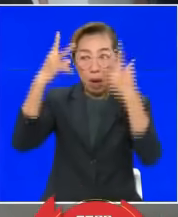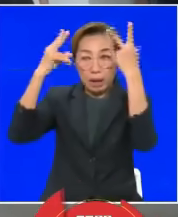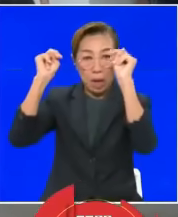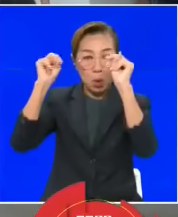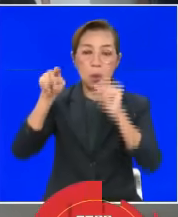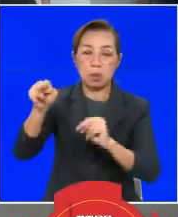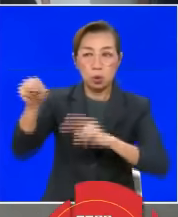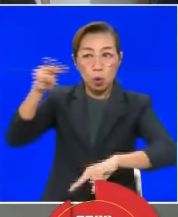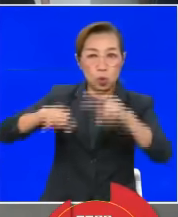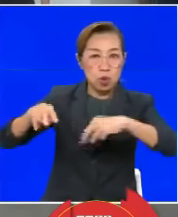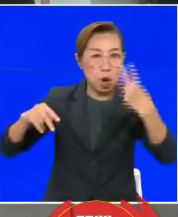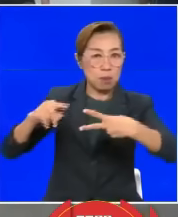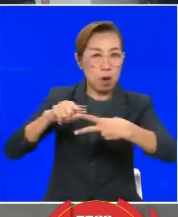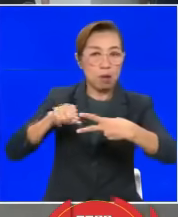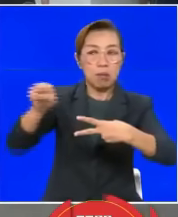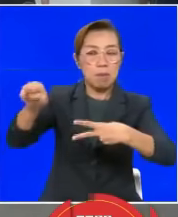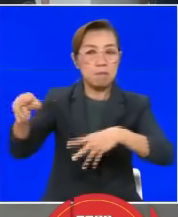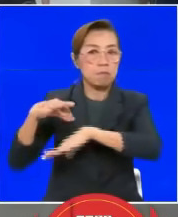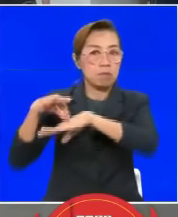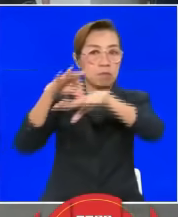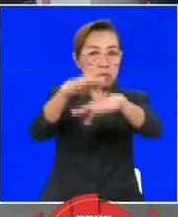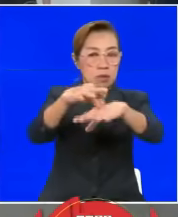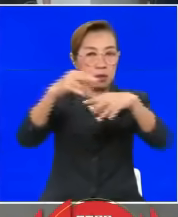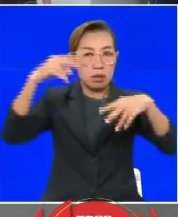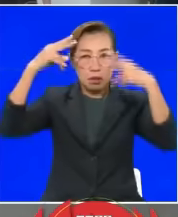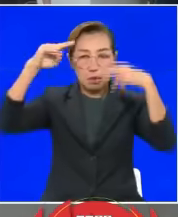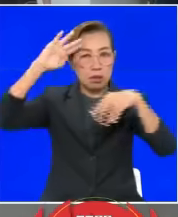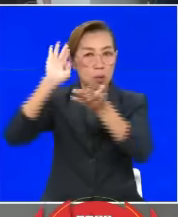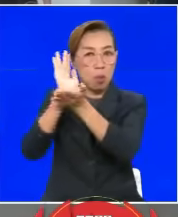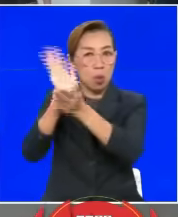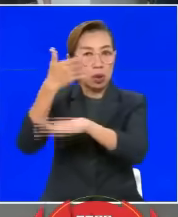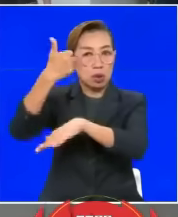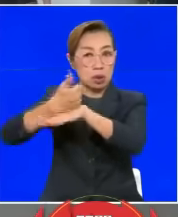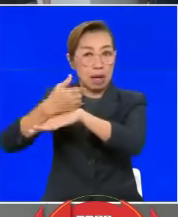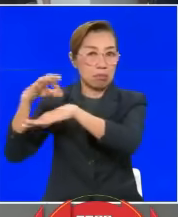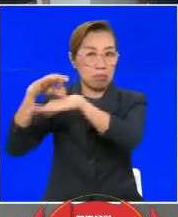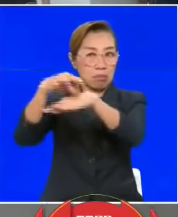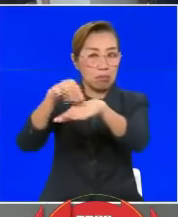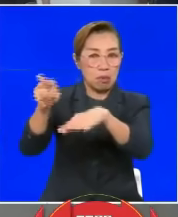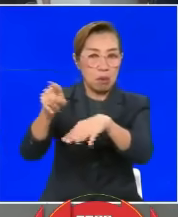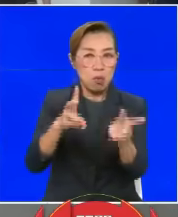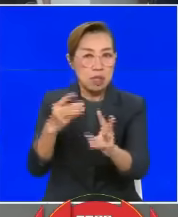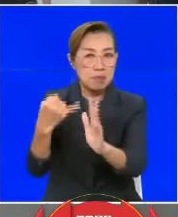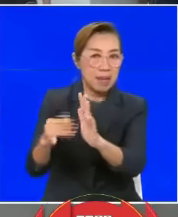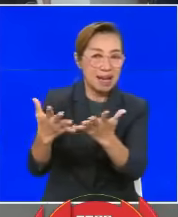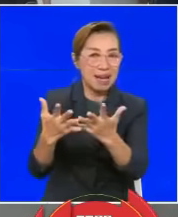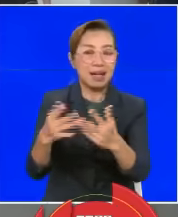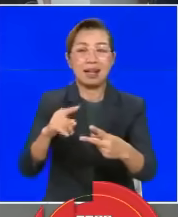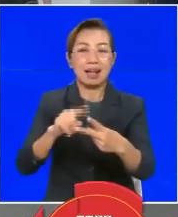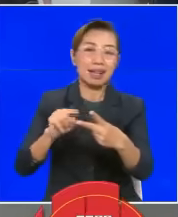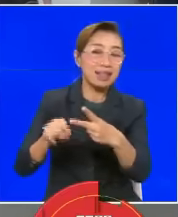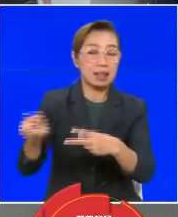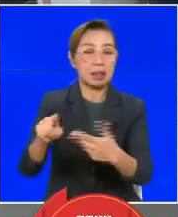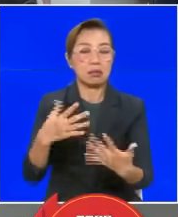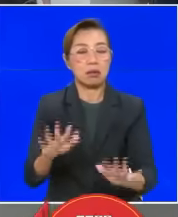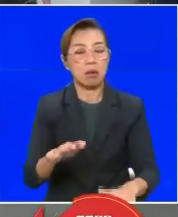ทั้งในเรื่องของการแต่งตั้งผบตรที่มองว่าเป็นการแต่งตั้งโดยมิชอบอันนี้เนี่ยเหตุผลที่ถอนบิ๊กโจ๊กชี้ให้เห็นว่าเนื่องจากว่ามีคน